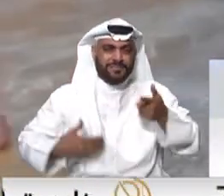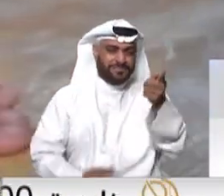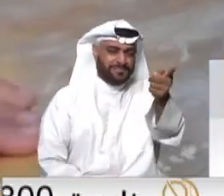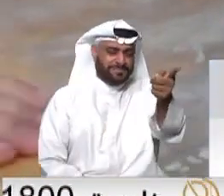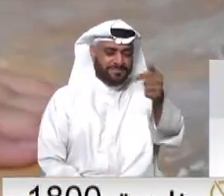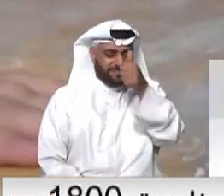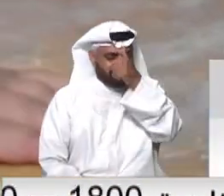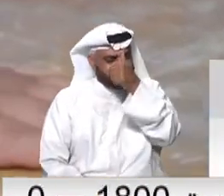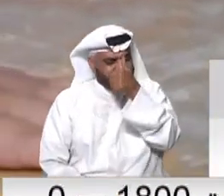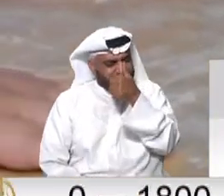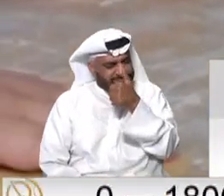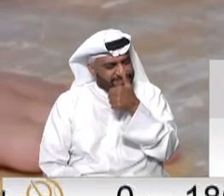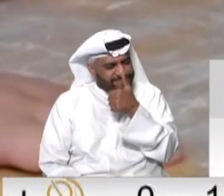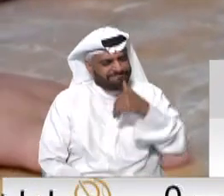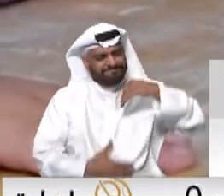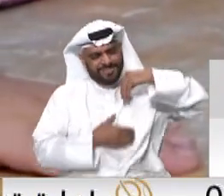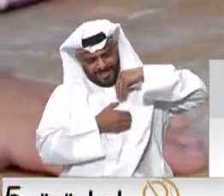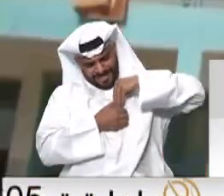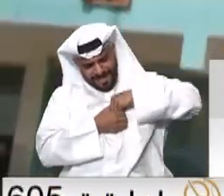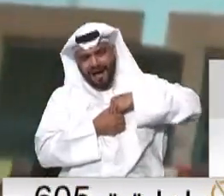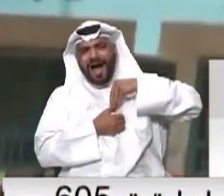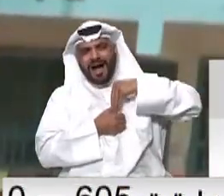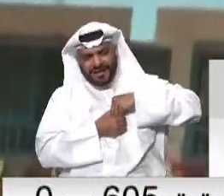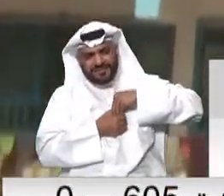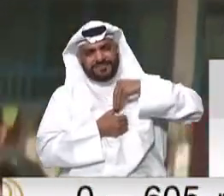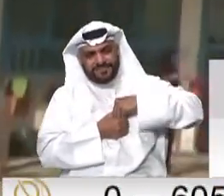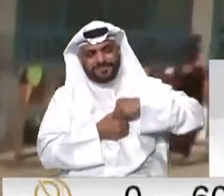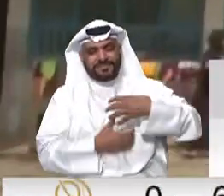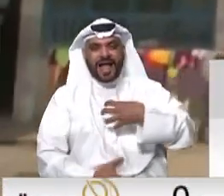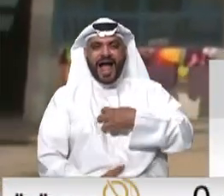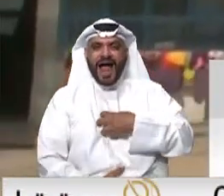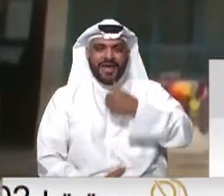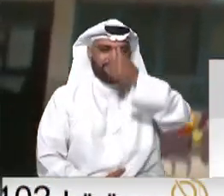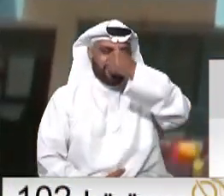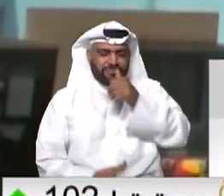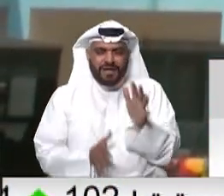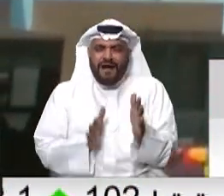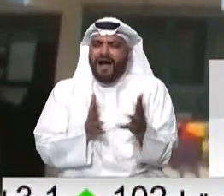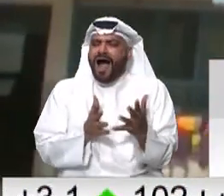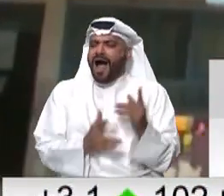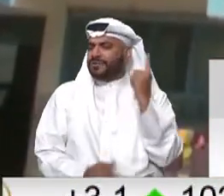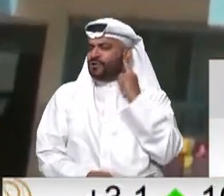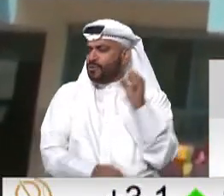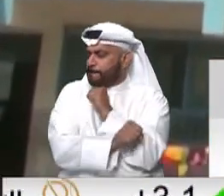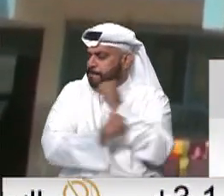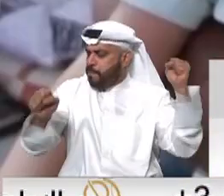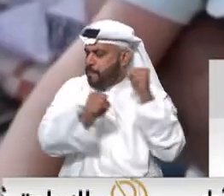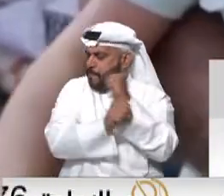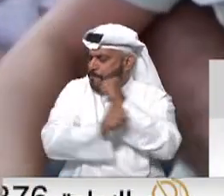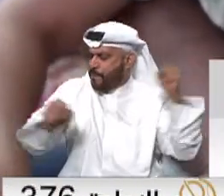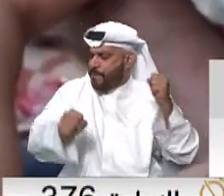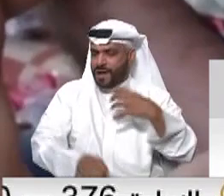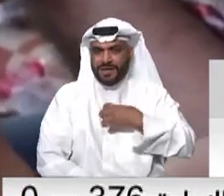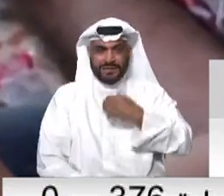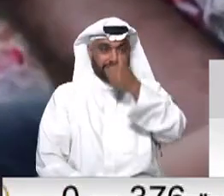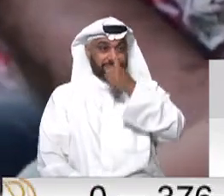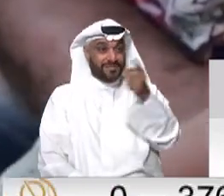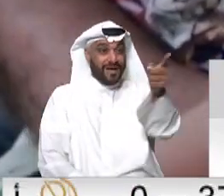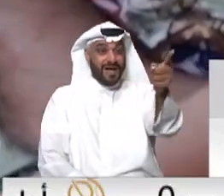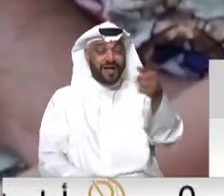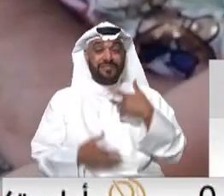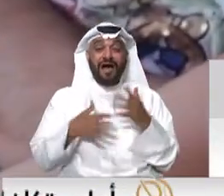متورد جرح غائر او قصه الم تخيفهم اصوات القنابل والانفجارات ما فيش ناس